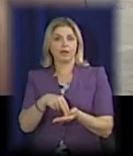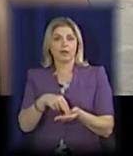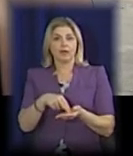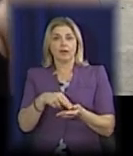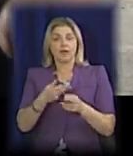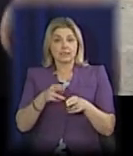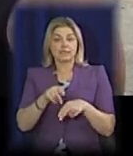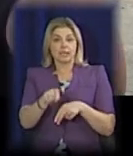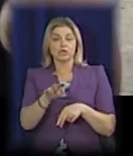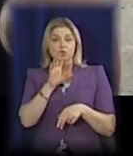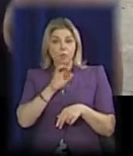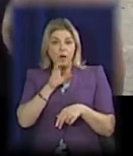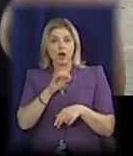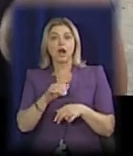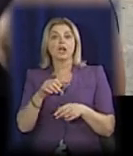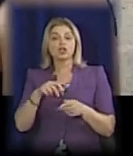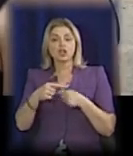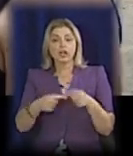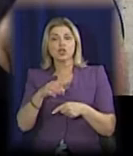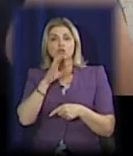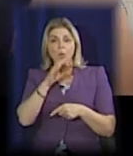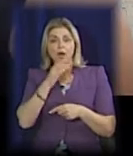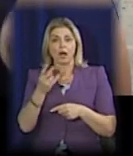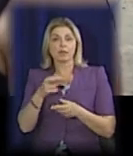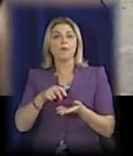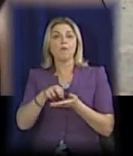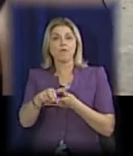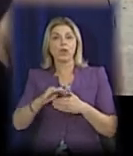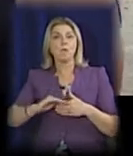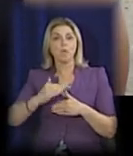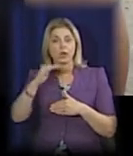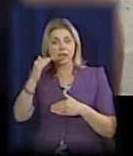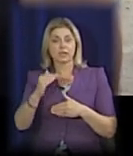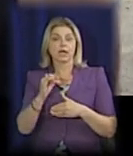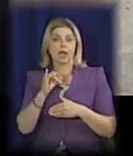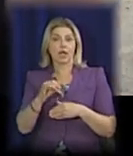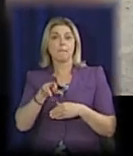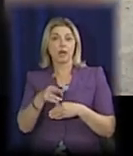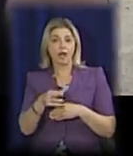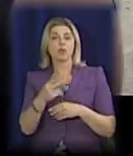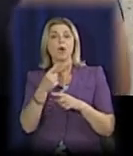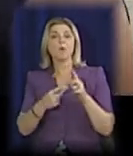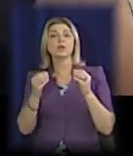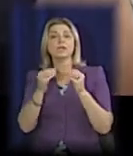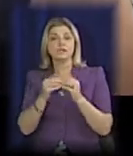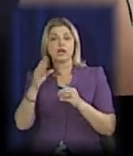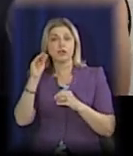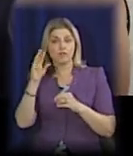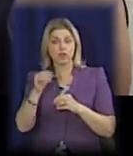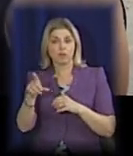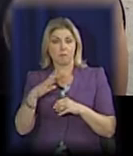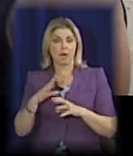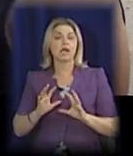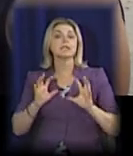заблоковані цією собакою. Крізь собаку треба заходити до під'їзду, і коли виходиш, собака ось в п'ятницю у 9:30 вечора стрибнула мені на